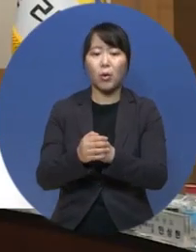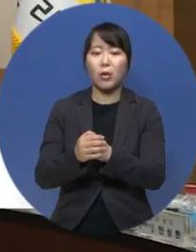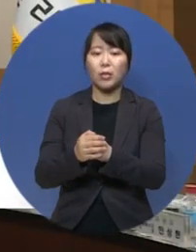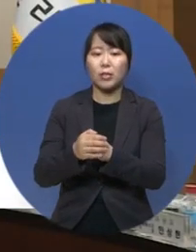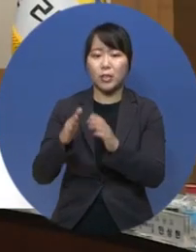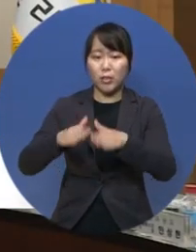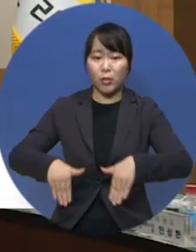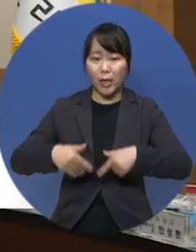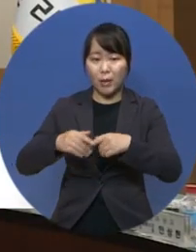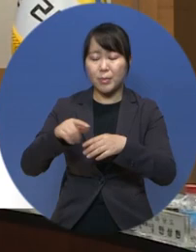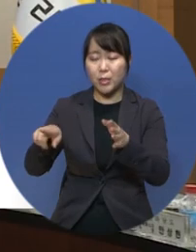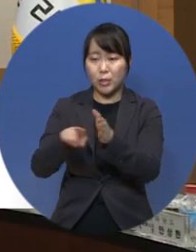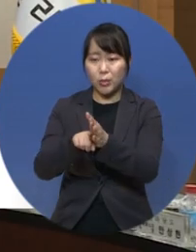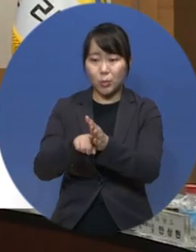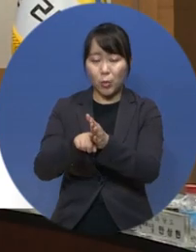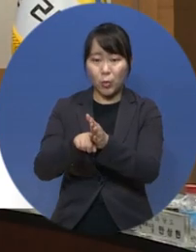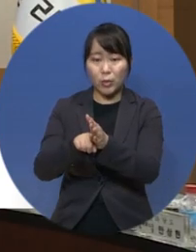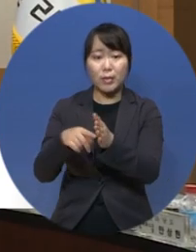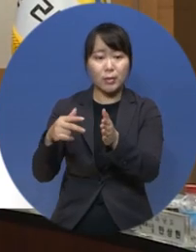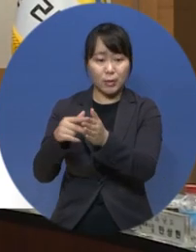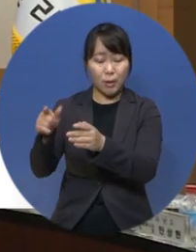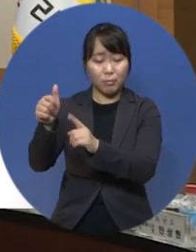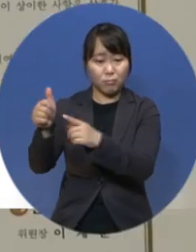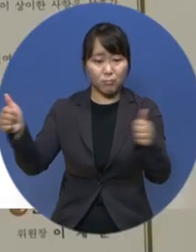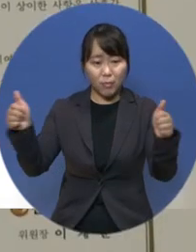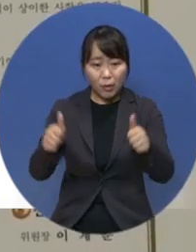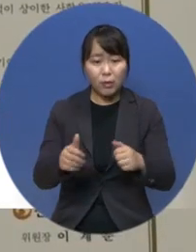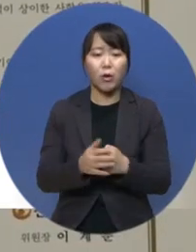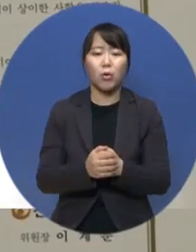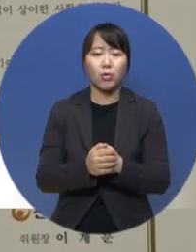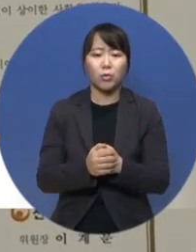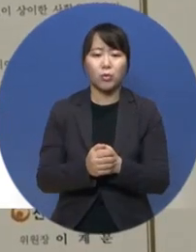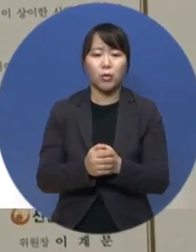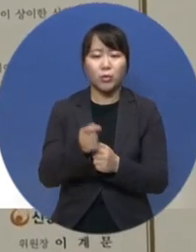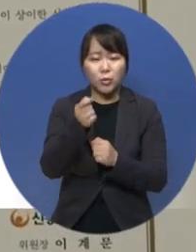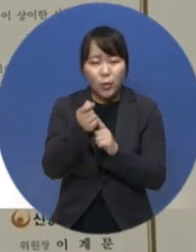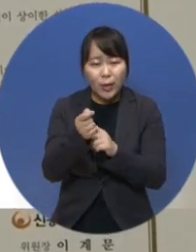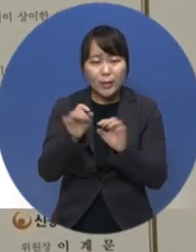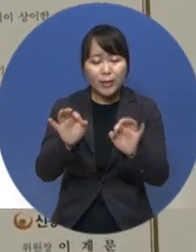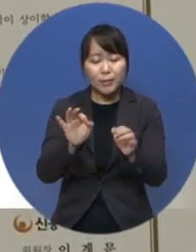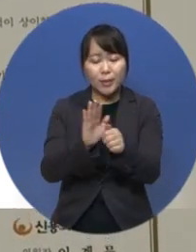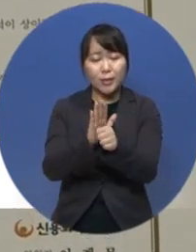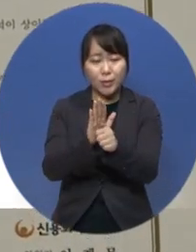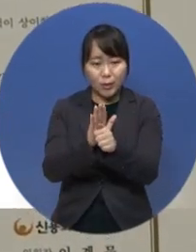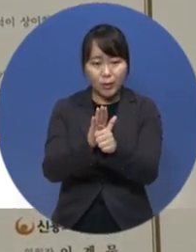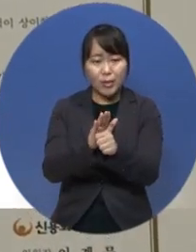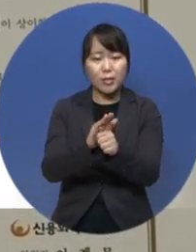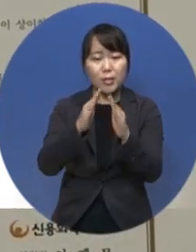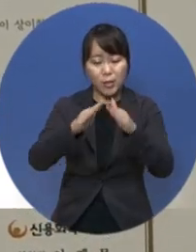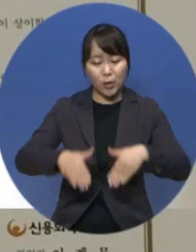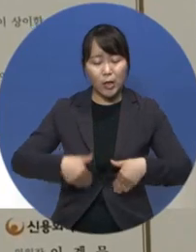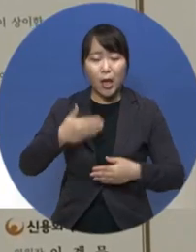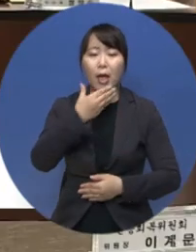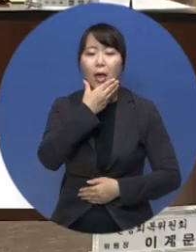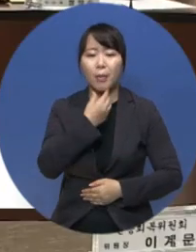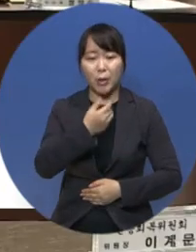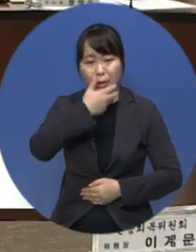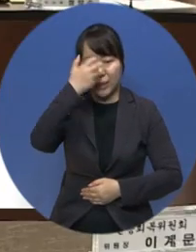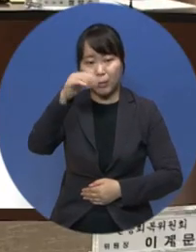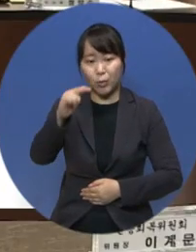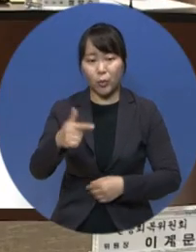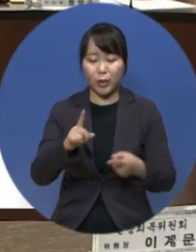보증 재단 이사장 등이 참석한 가운데 소외 금융지원 사업인 전남 행복 드림 논에 대한 업무협약을